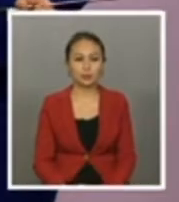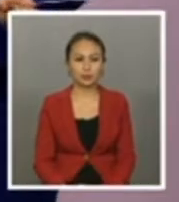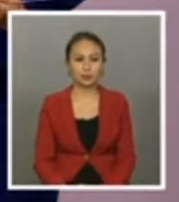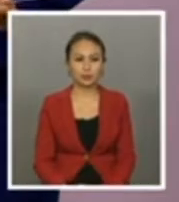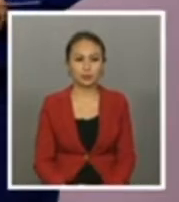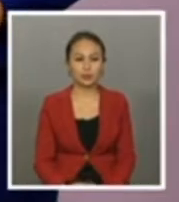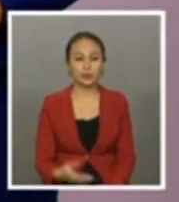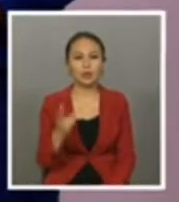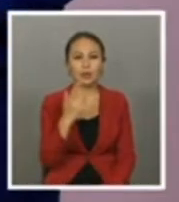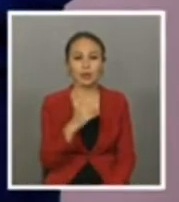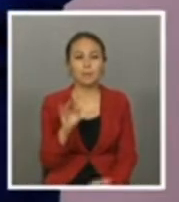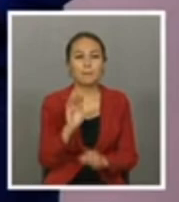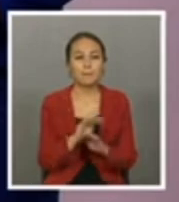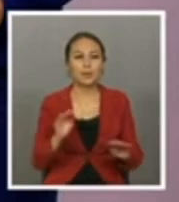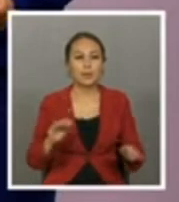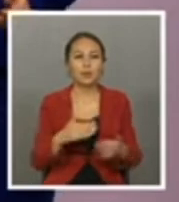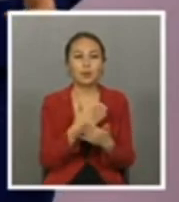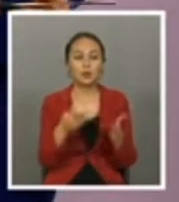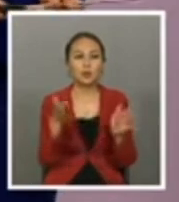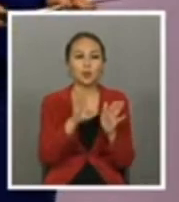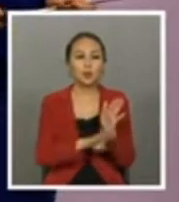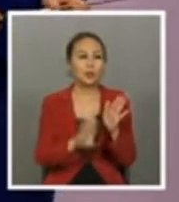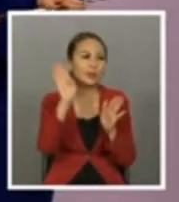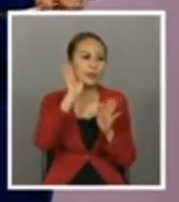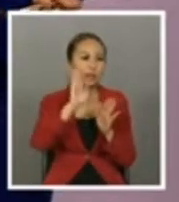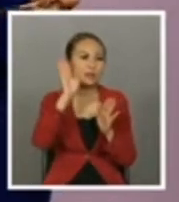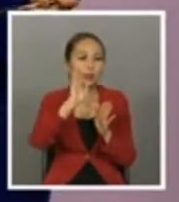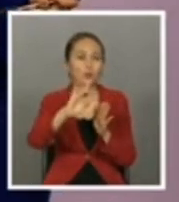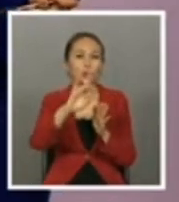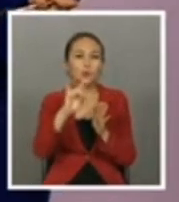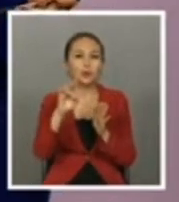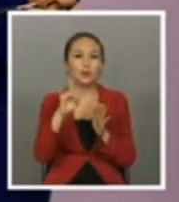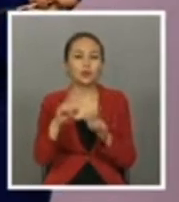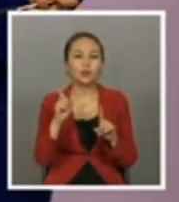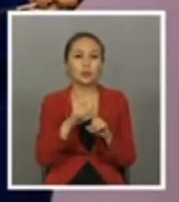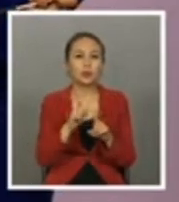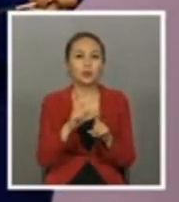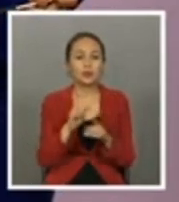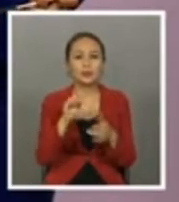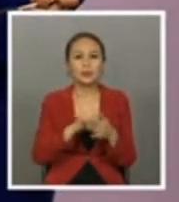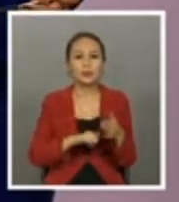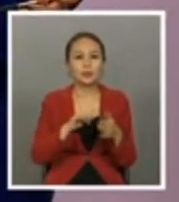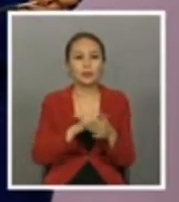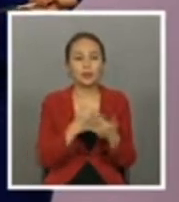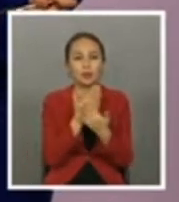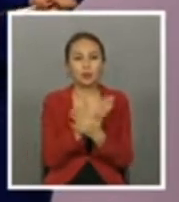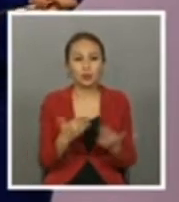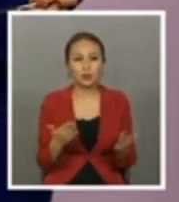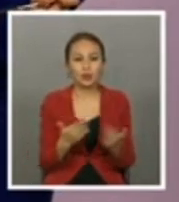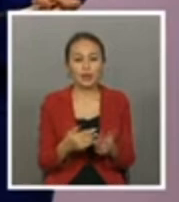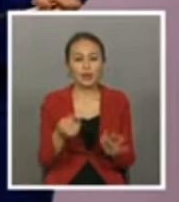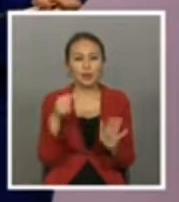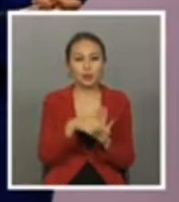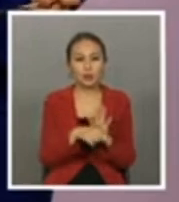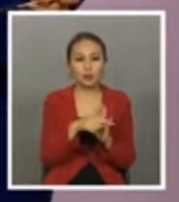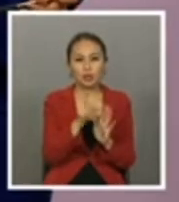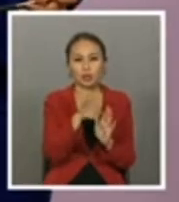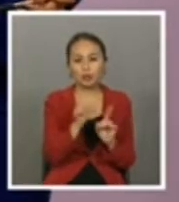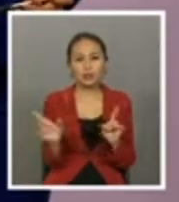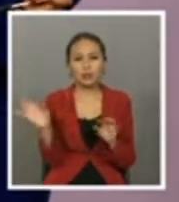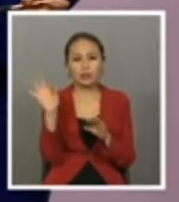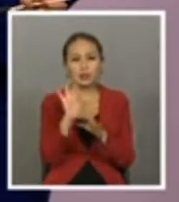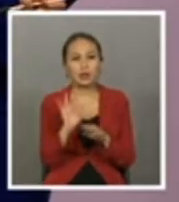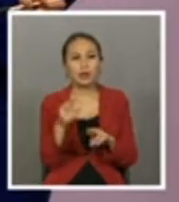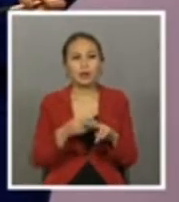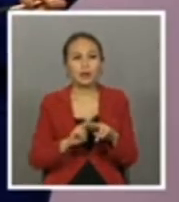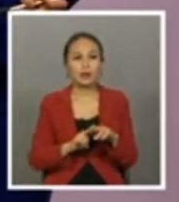Ия, балалар, мұнда сусыз сөзі туынды сөз. Себебі туынды сөз дегеніміз түбірге жұрнақ жалғау арқылы